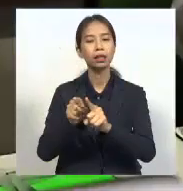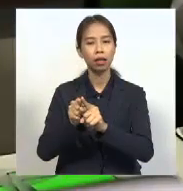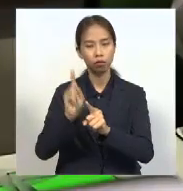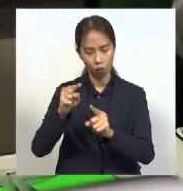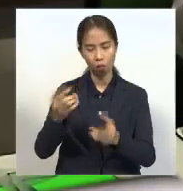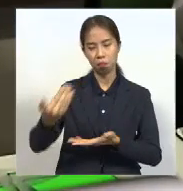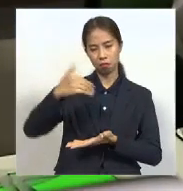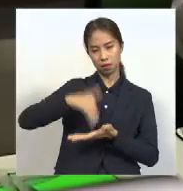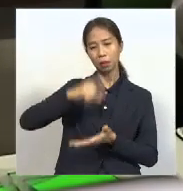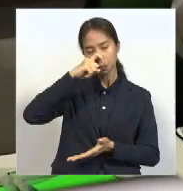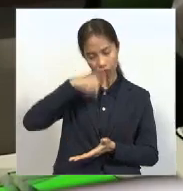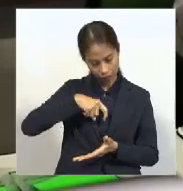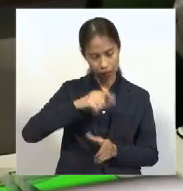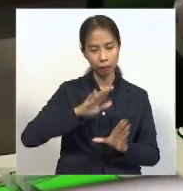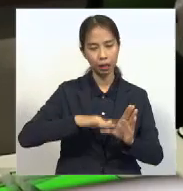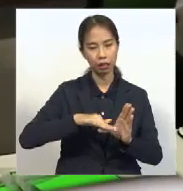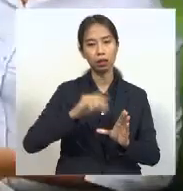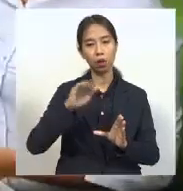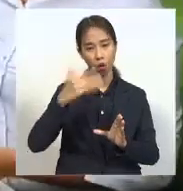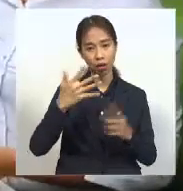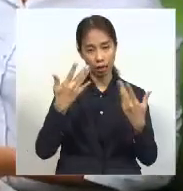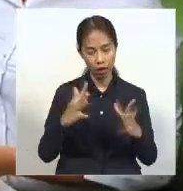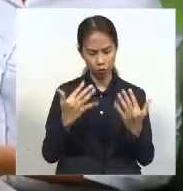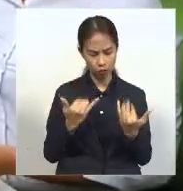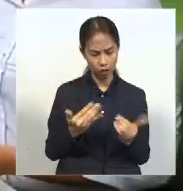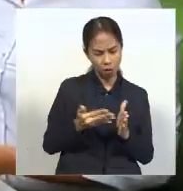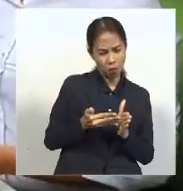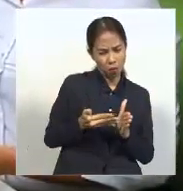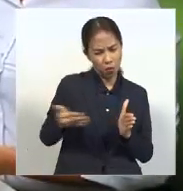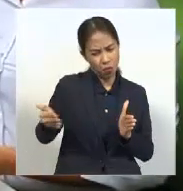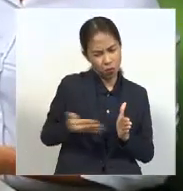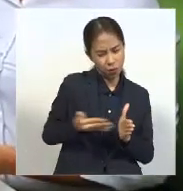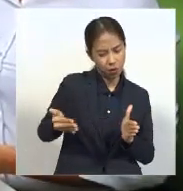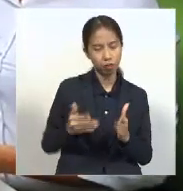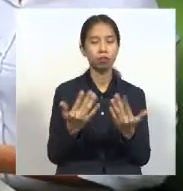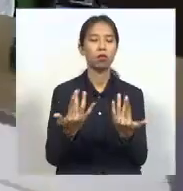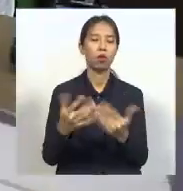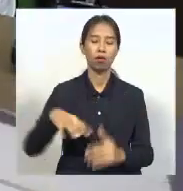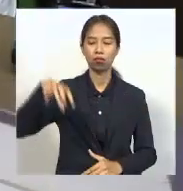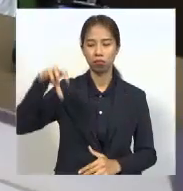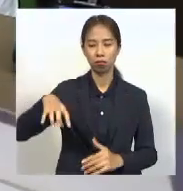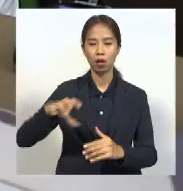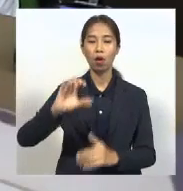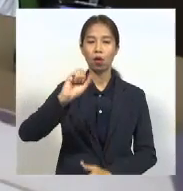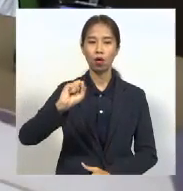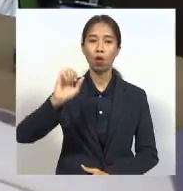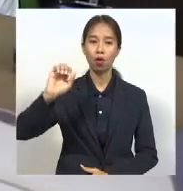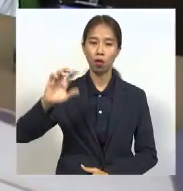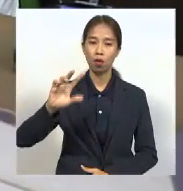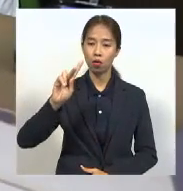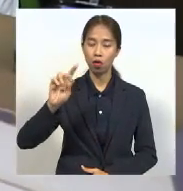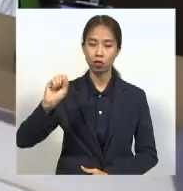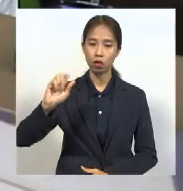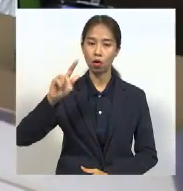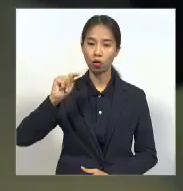ทศไทยด้วยส่วนการจะขยายเวลาต่อให้หรือไม่นั้นคงต้องรอทางกสทช.จะเป็นผู้กำหนดมาอีกครั้